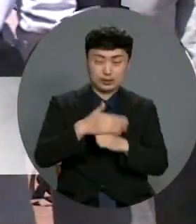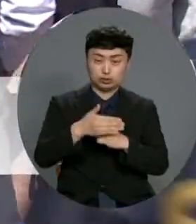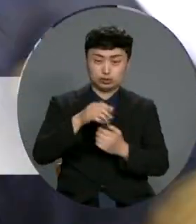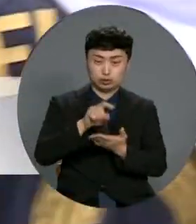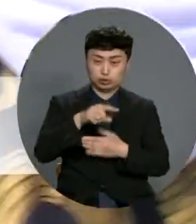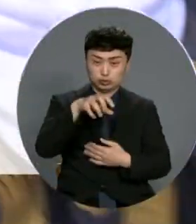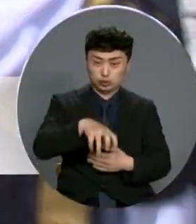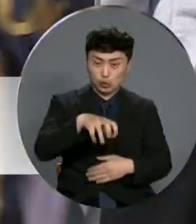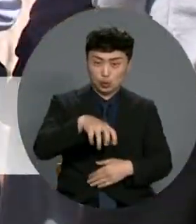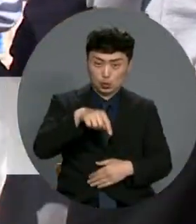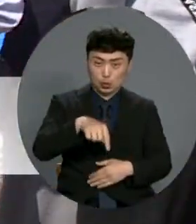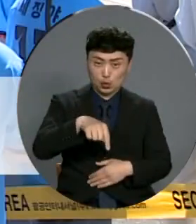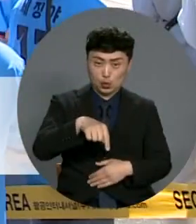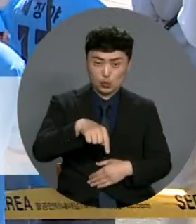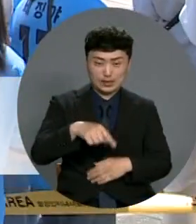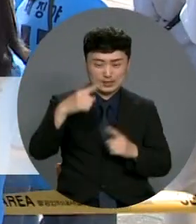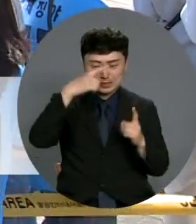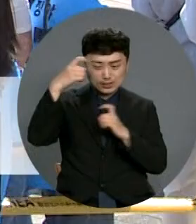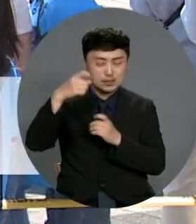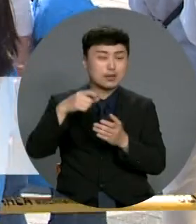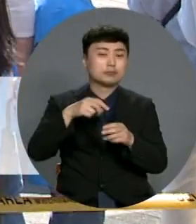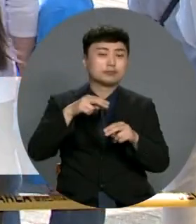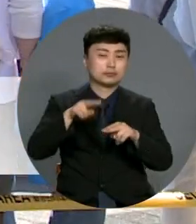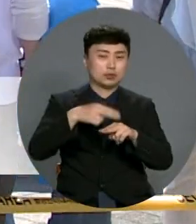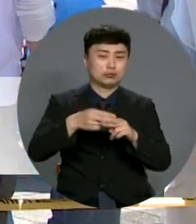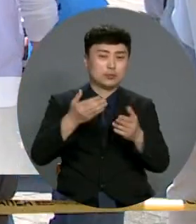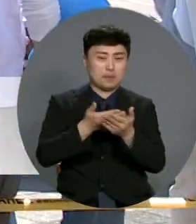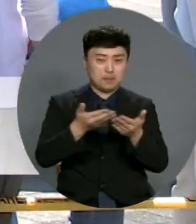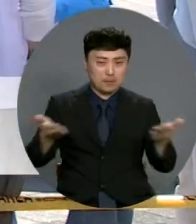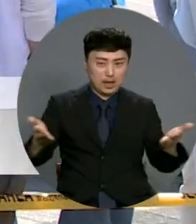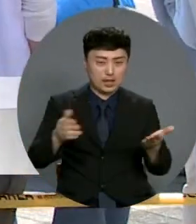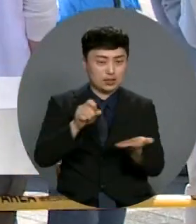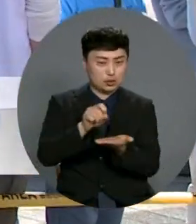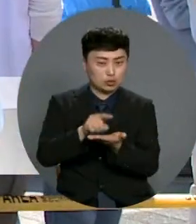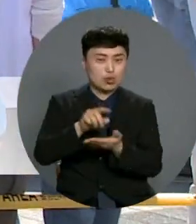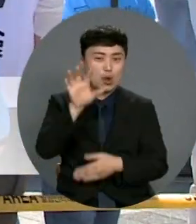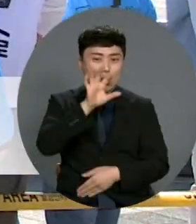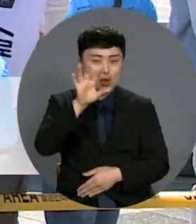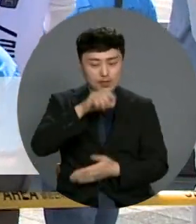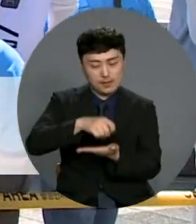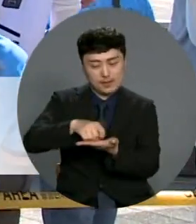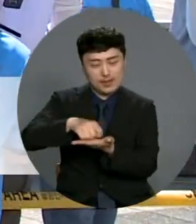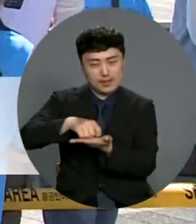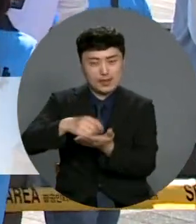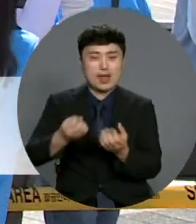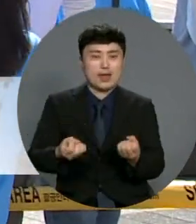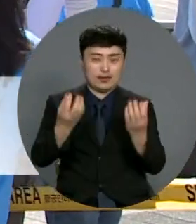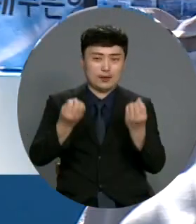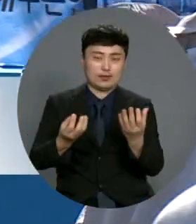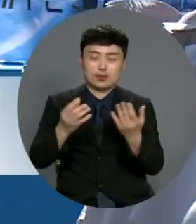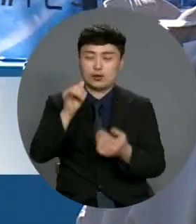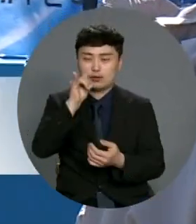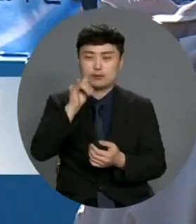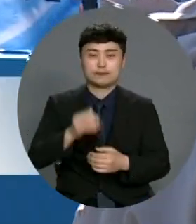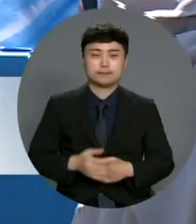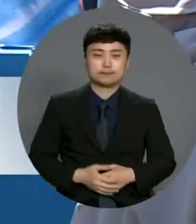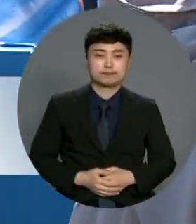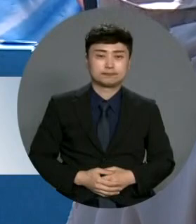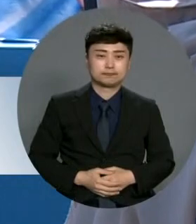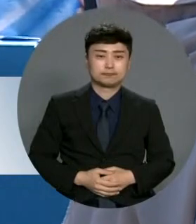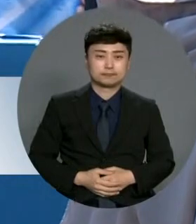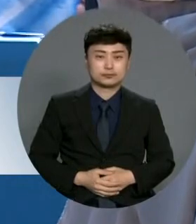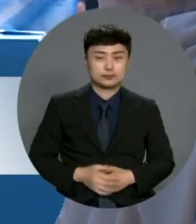대구은행파크 중앙광장에서 기념품 증정과 테이블 풋볼, 팬사인회 등 다양한 행사를 진행합니다.